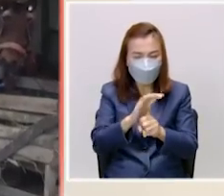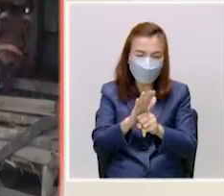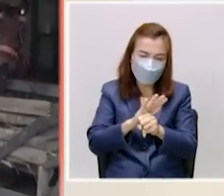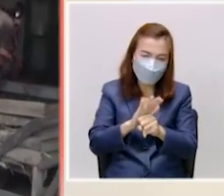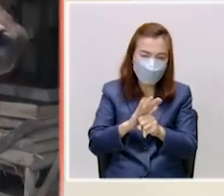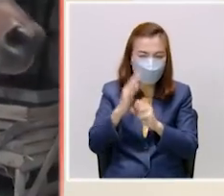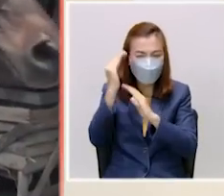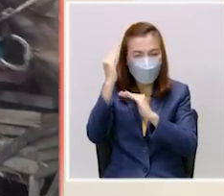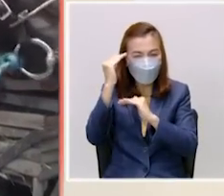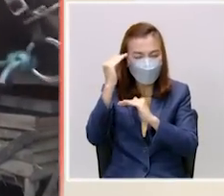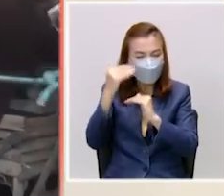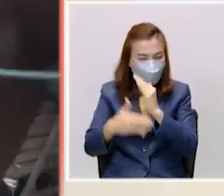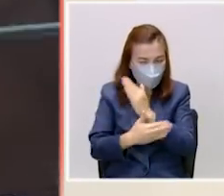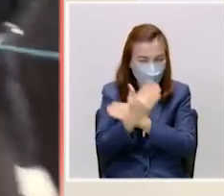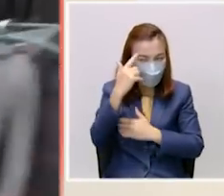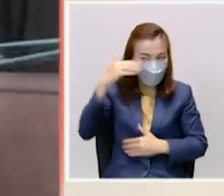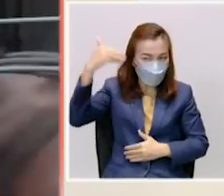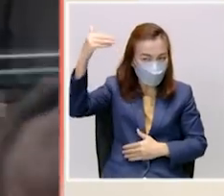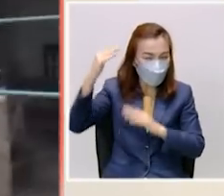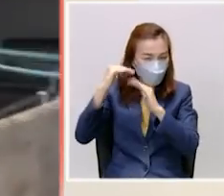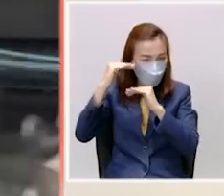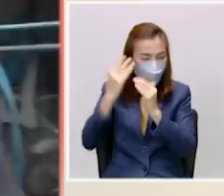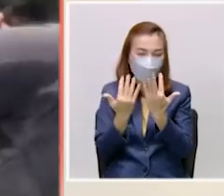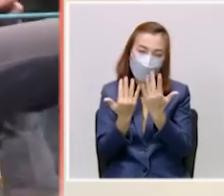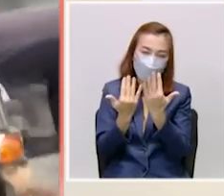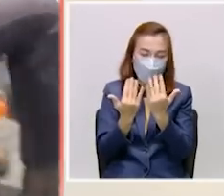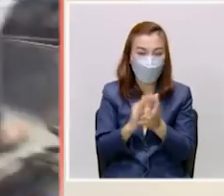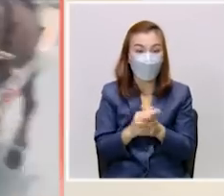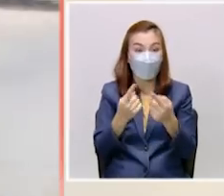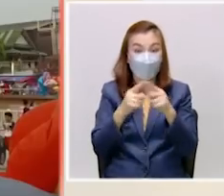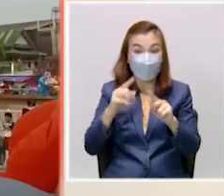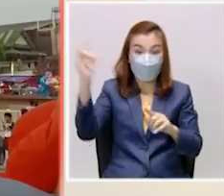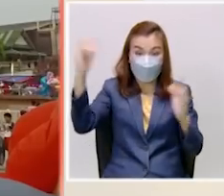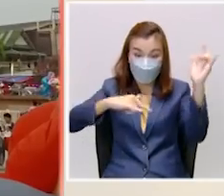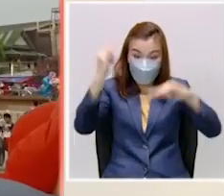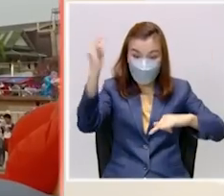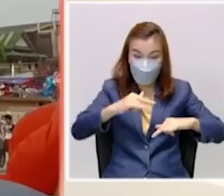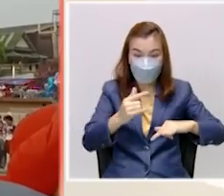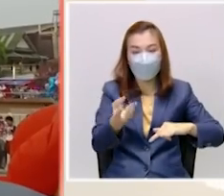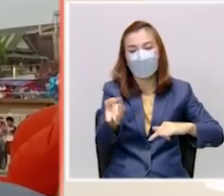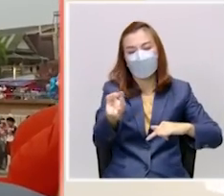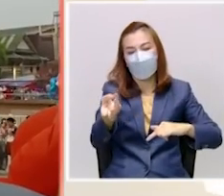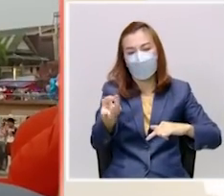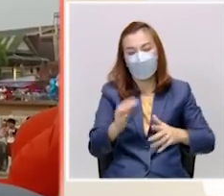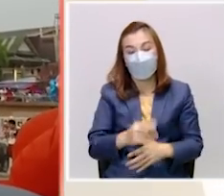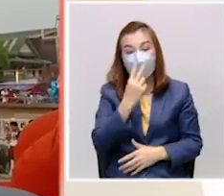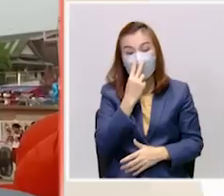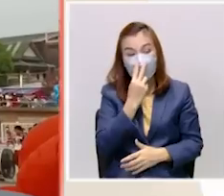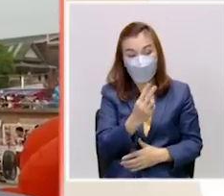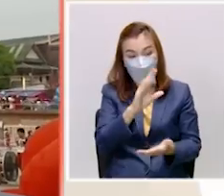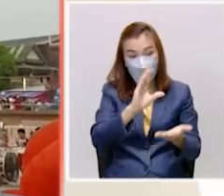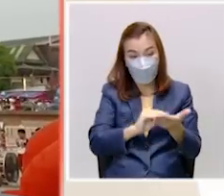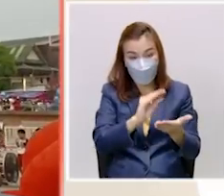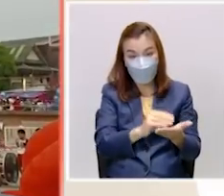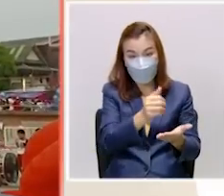ครับถ้าหากว่าพูดถึงตัวเลขที่เข้ามาเนี่ยมันน้อยมากนะครับก็ตัวเลขย้อนกลับไปดูได้เลยนะครับเพราะ